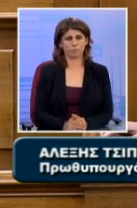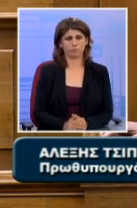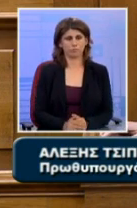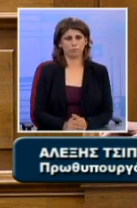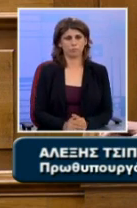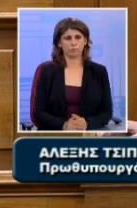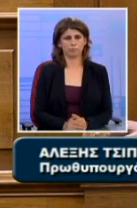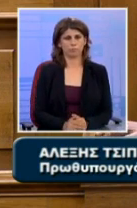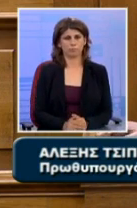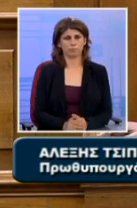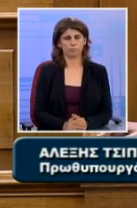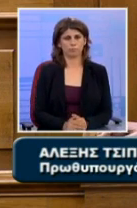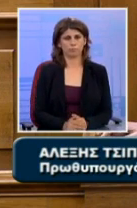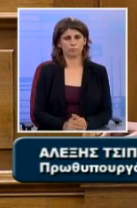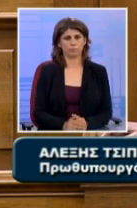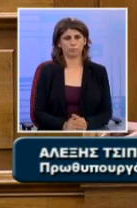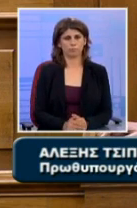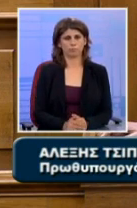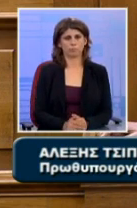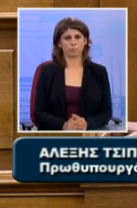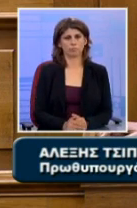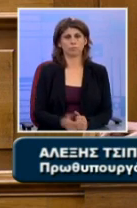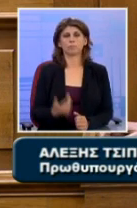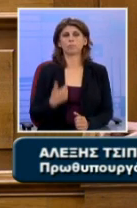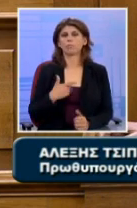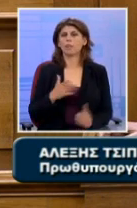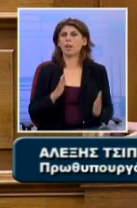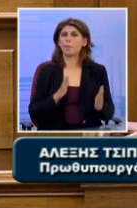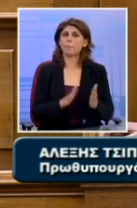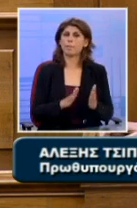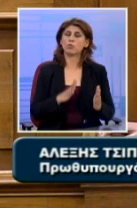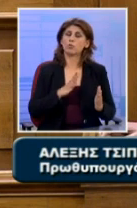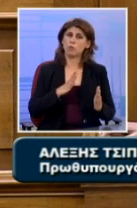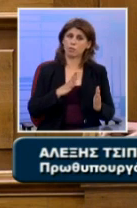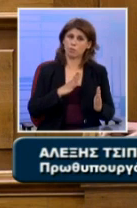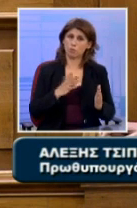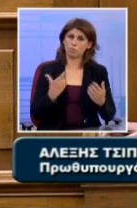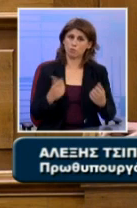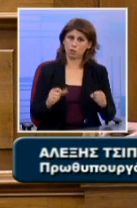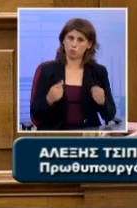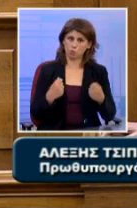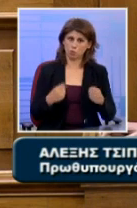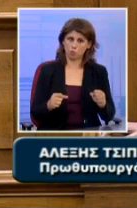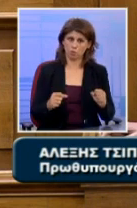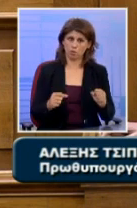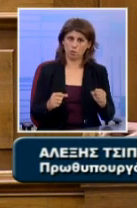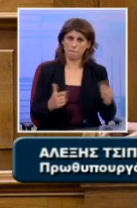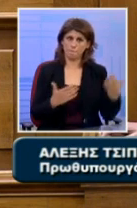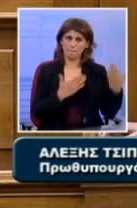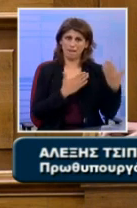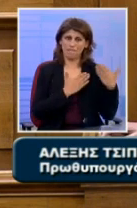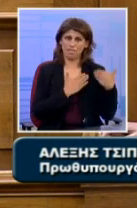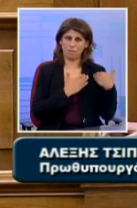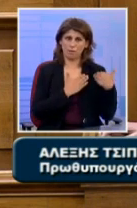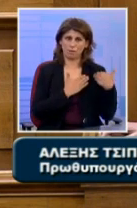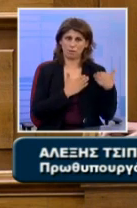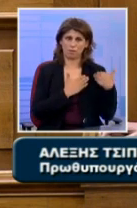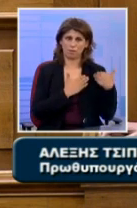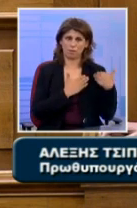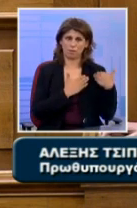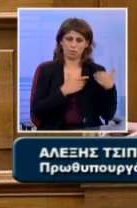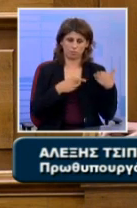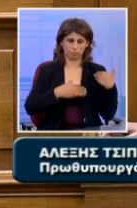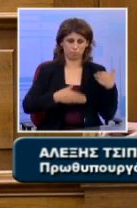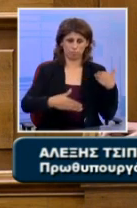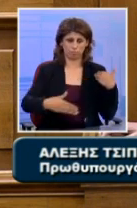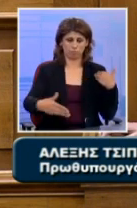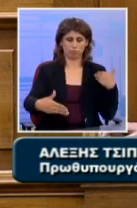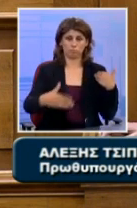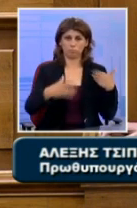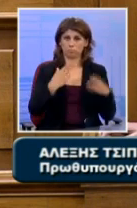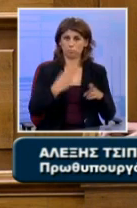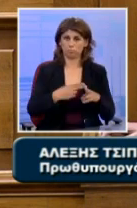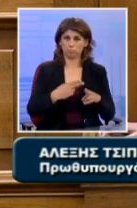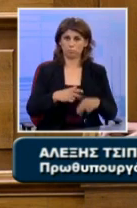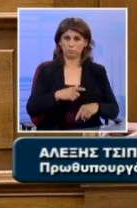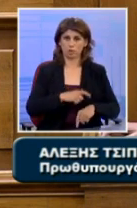εμείς απέναντι στους ανθρώπους που ασκούν με ευθύνη τούτε στις κρίσιμες